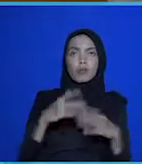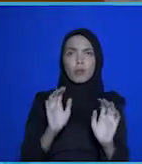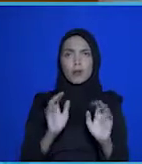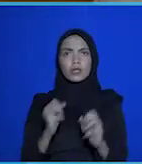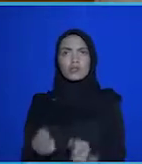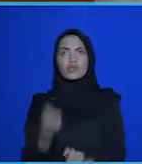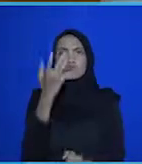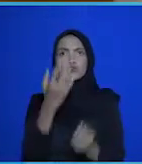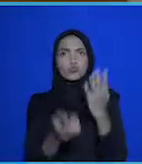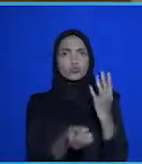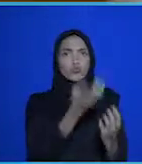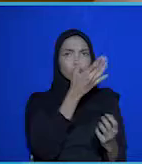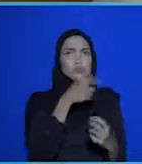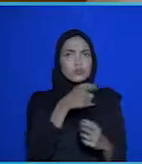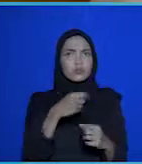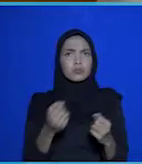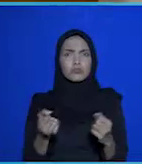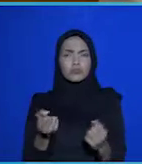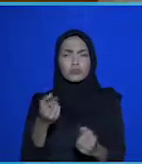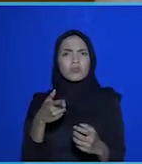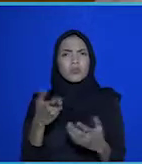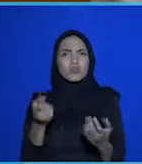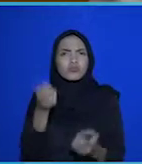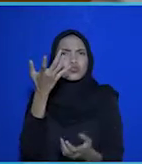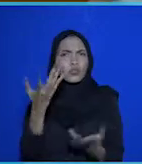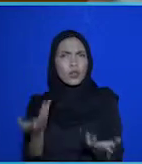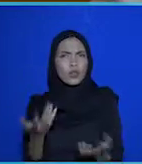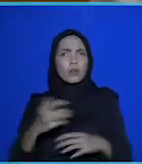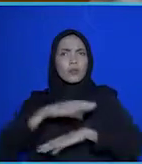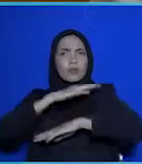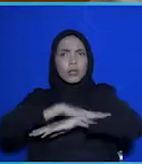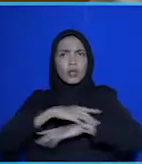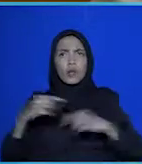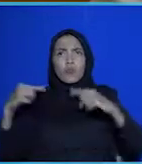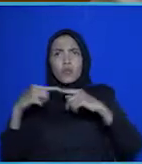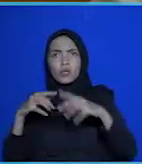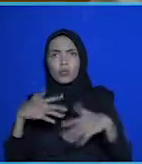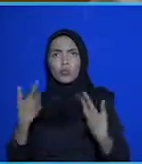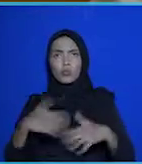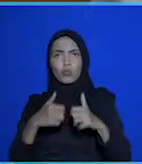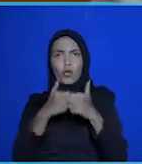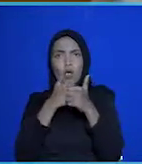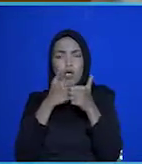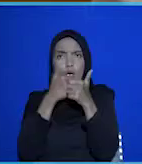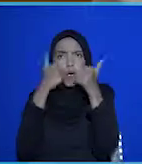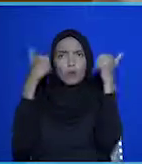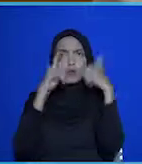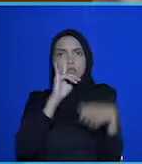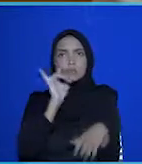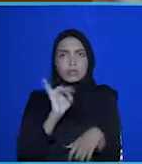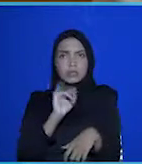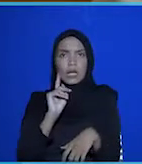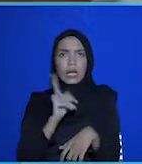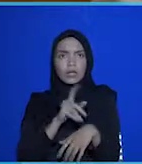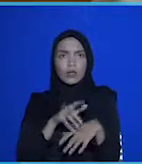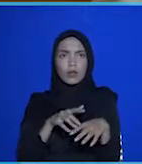gempa ini banyak bermunculan berita-berita yang mengkaitkan dengan sesuatu yang heboh-heboh, seakan-akan